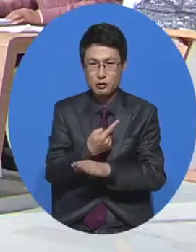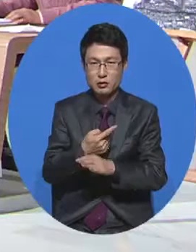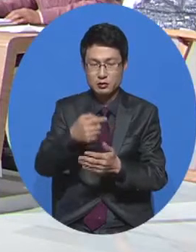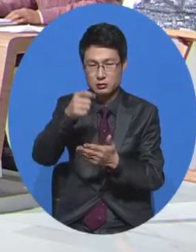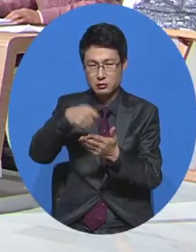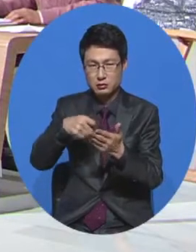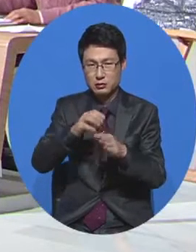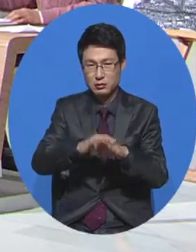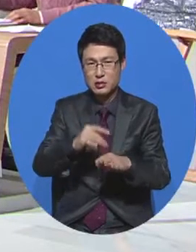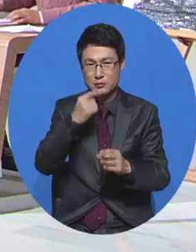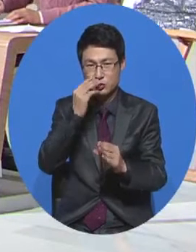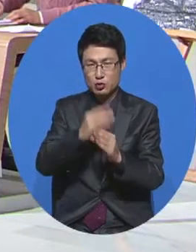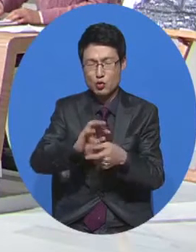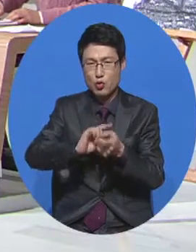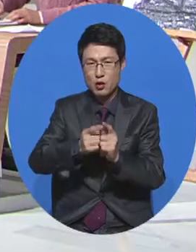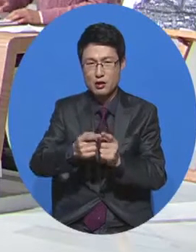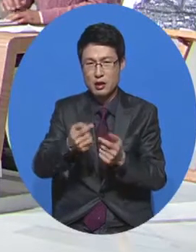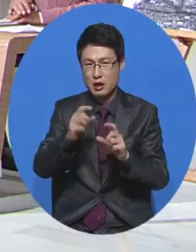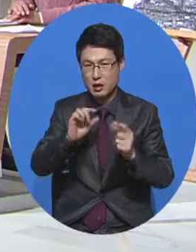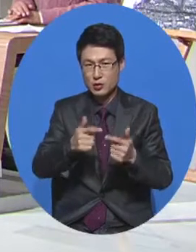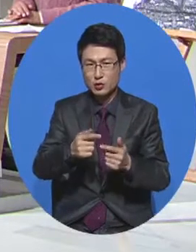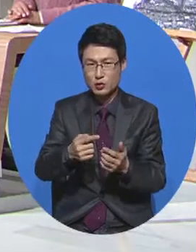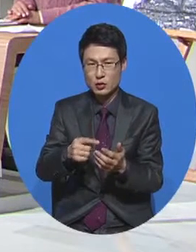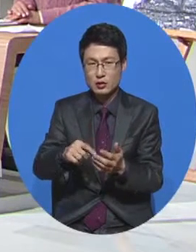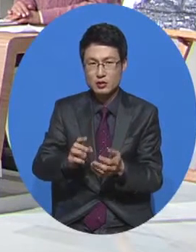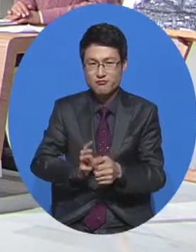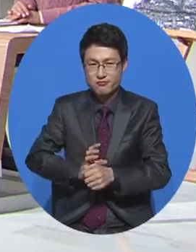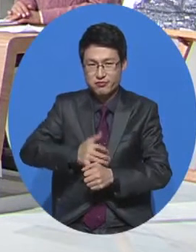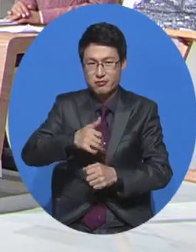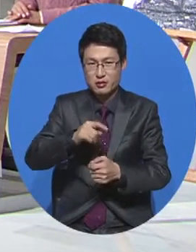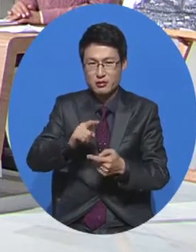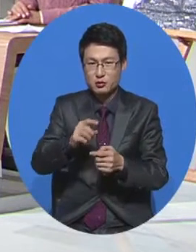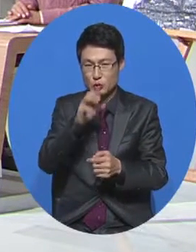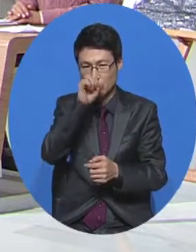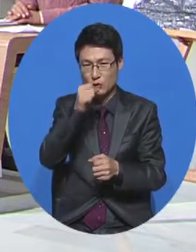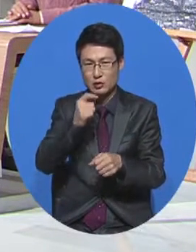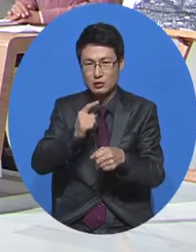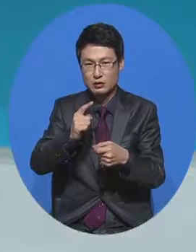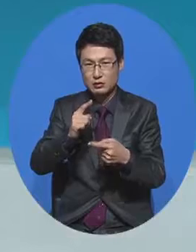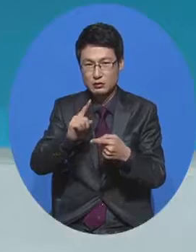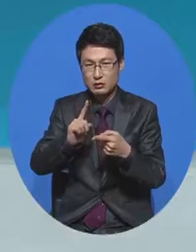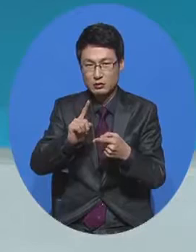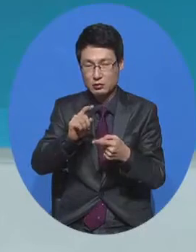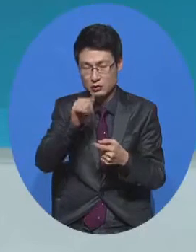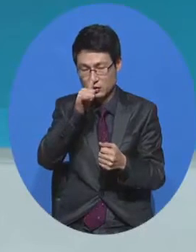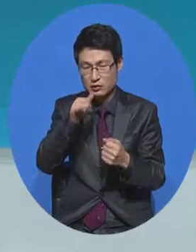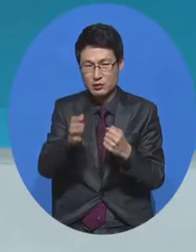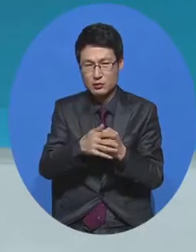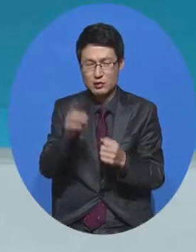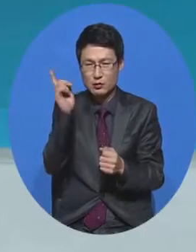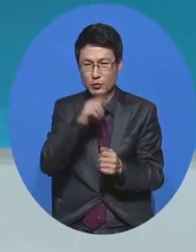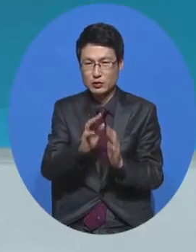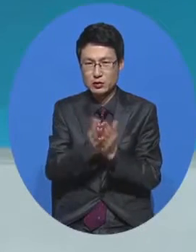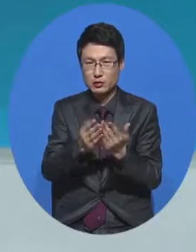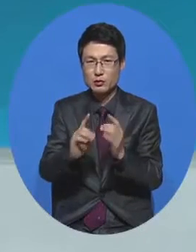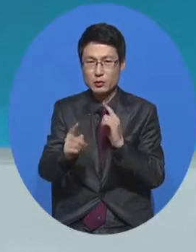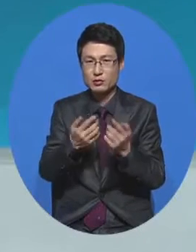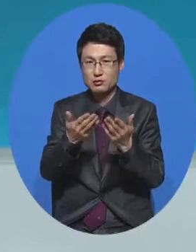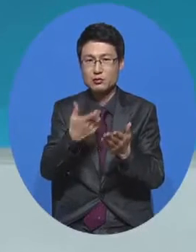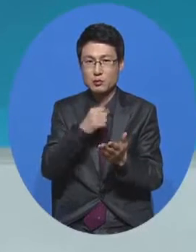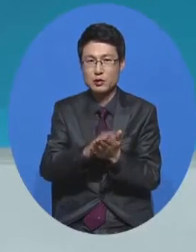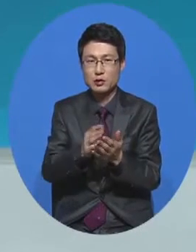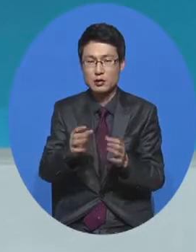민주화를 부정하고 독재를 미워하여 정통성을 부정한 참사 품격과 서로를 좀 빠집니다 예약하면 은